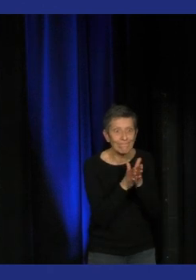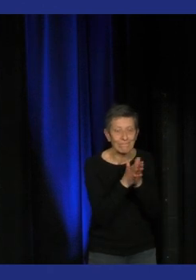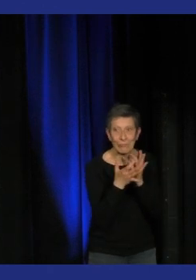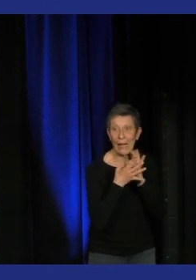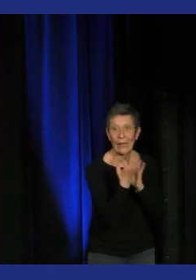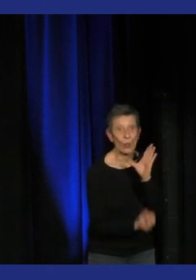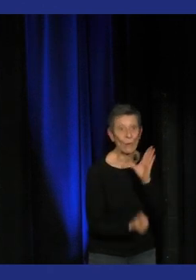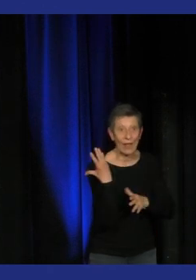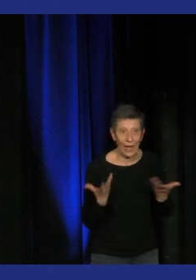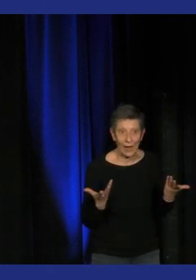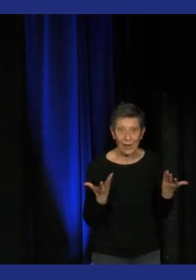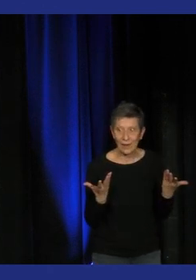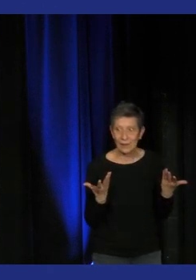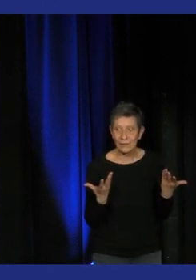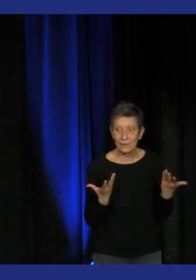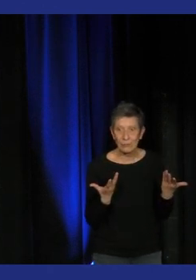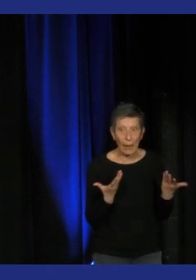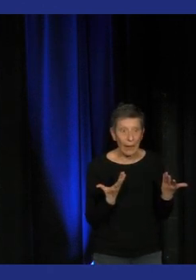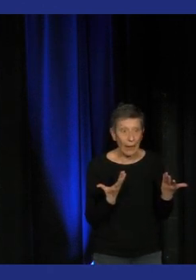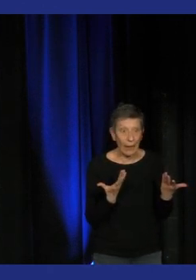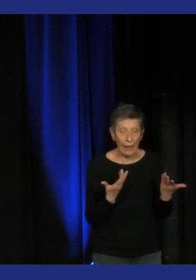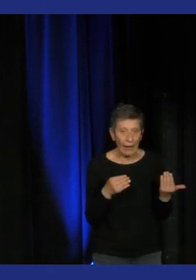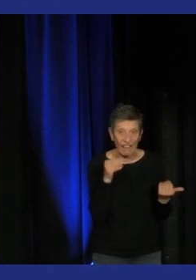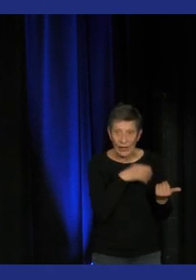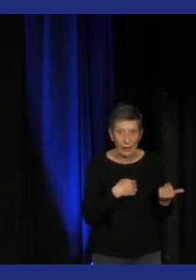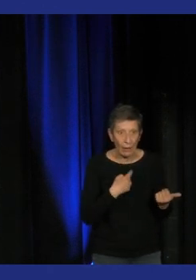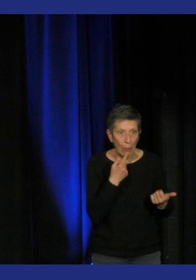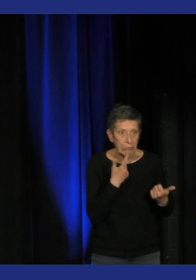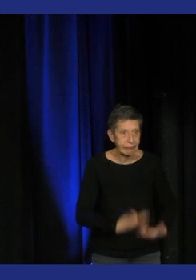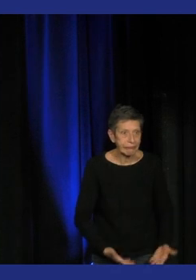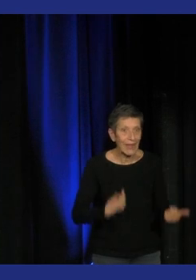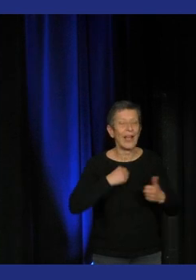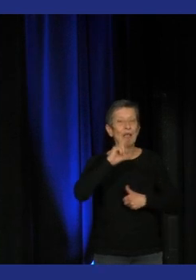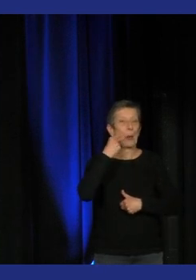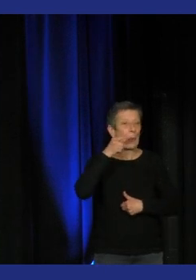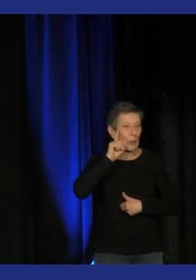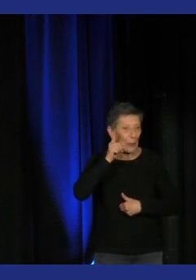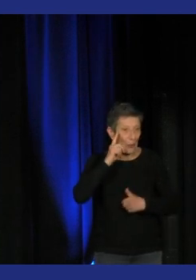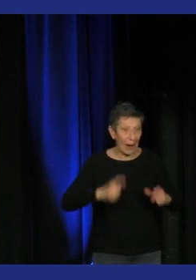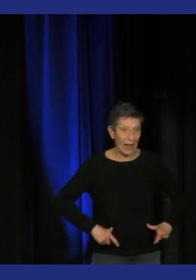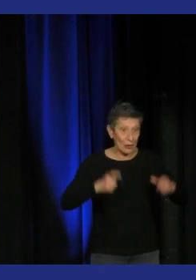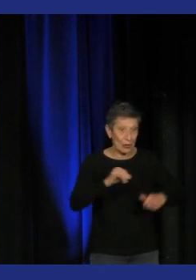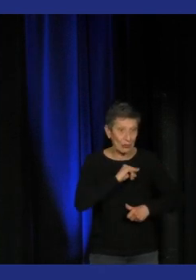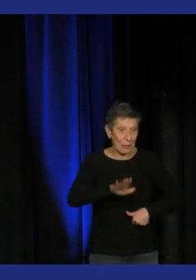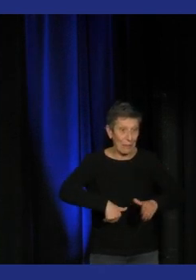cette ligne. J'ai vite déchanté. Hein, et maintenant, je comprends pourquoi ces ascenseurs ne marchaient